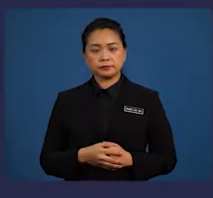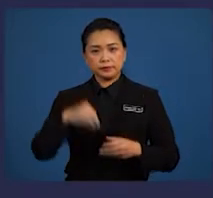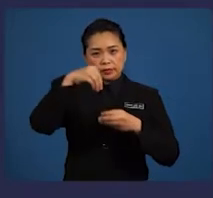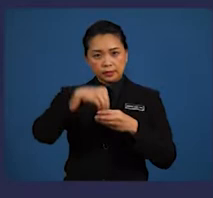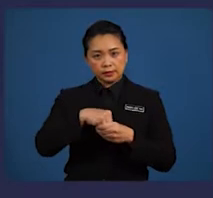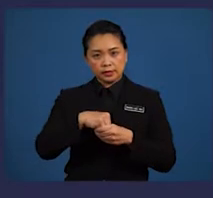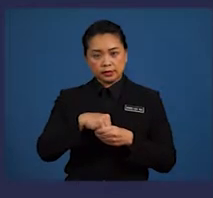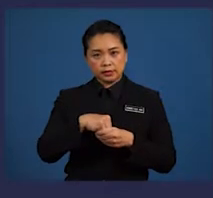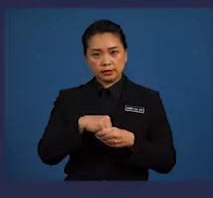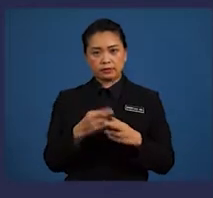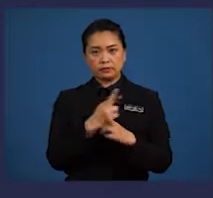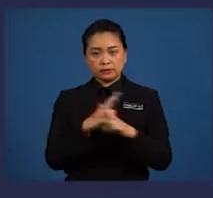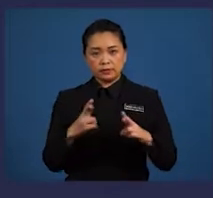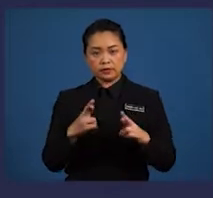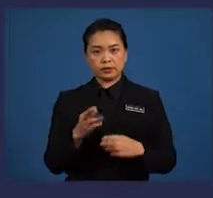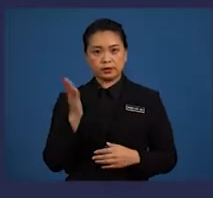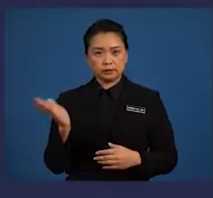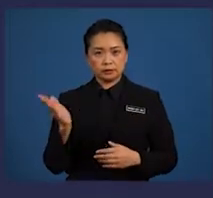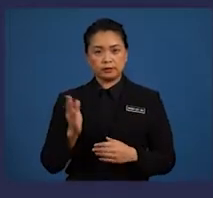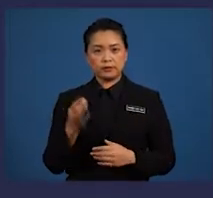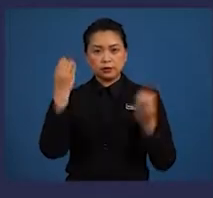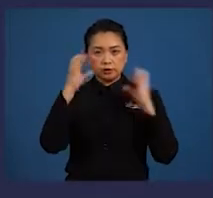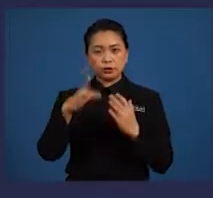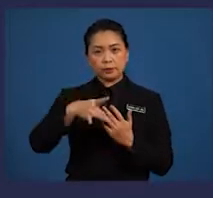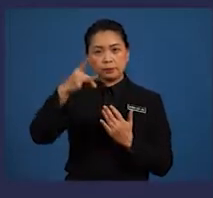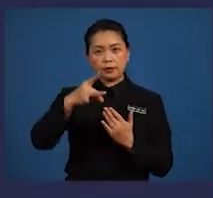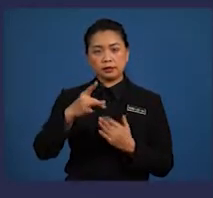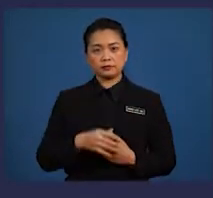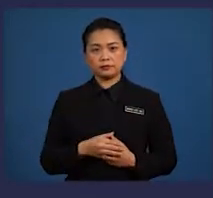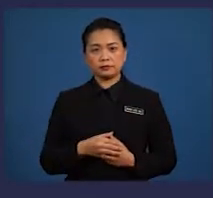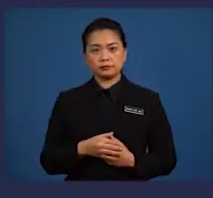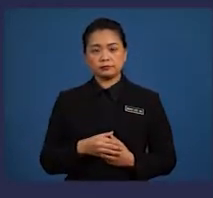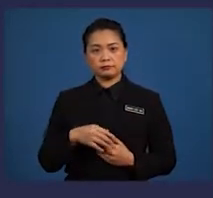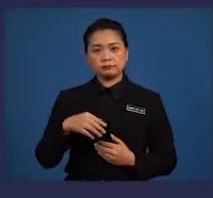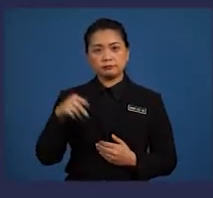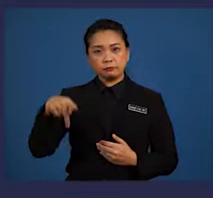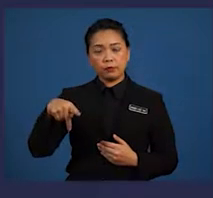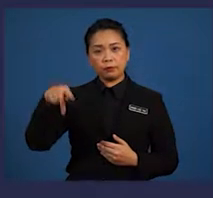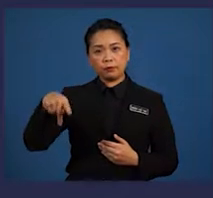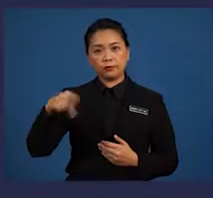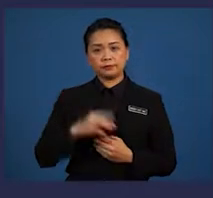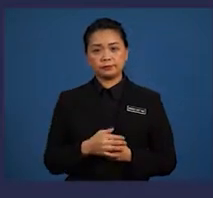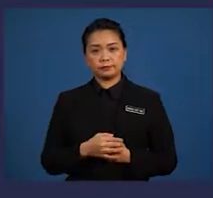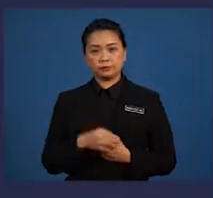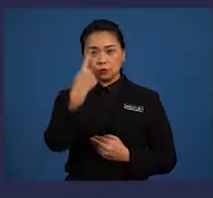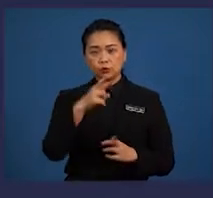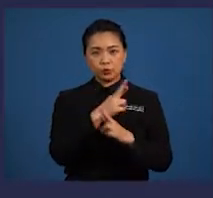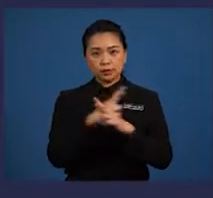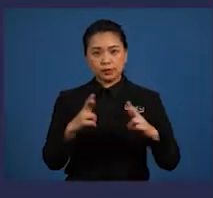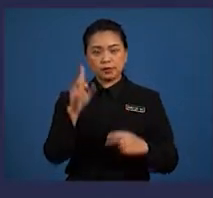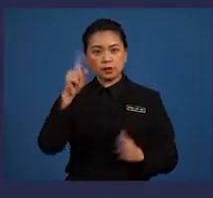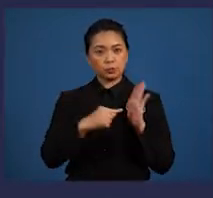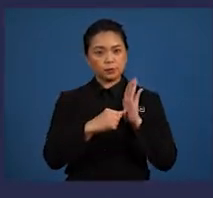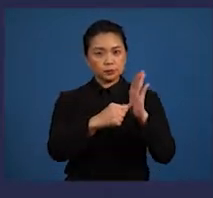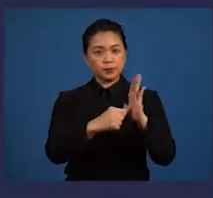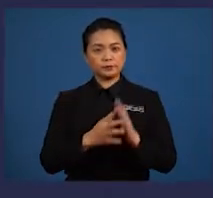dalam menyediakan sesuatu animasi Cebong memilih aplikasi PowerPoint untuk menyediakan sebuah